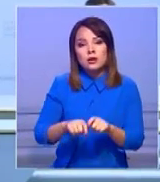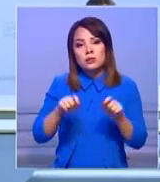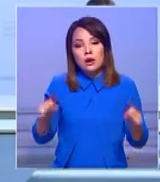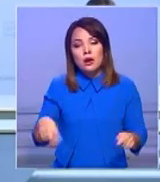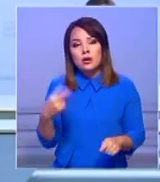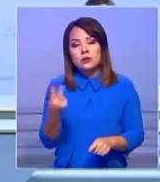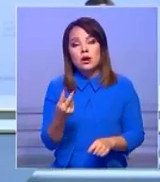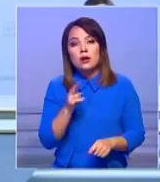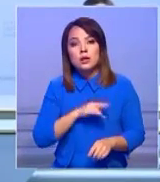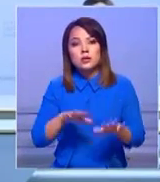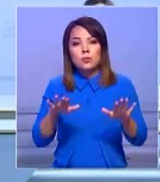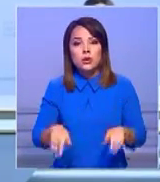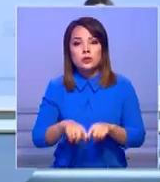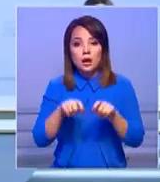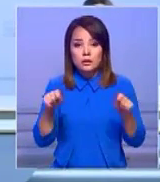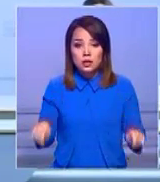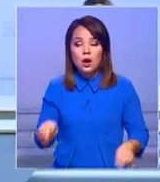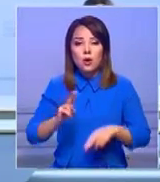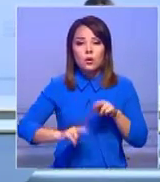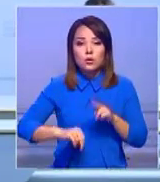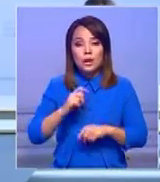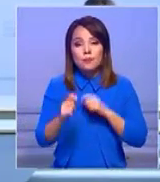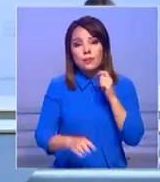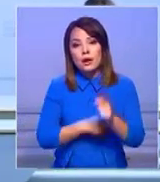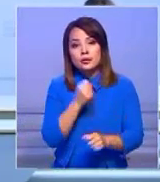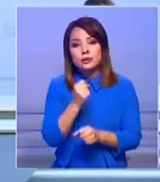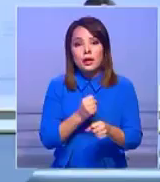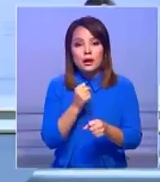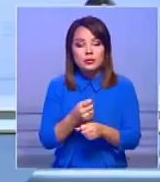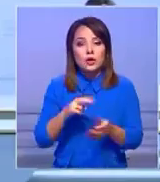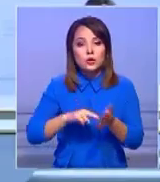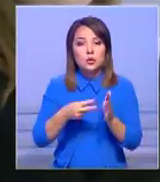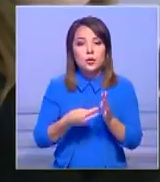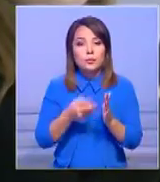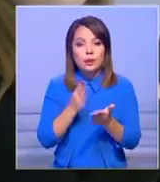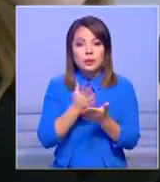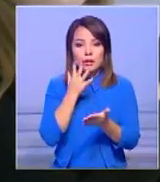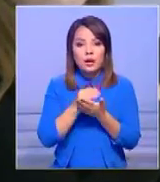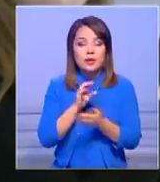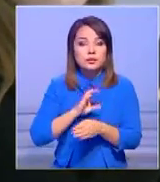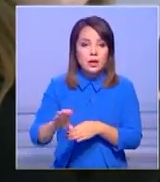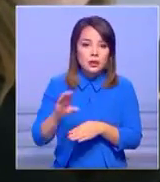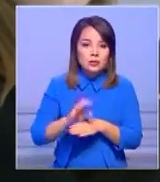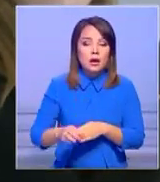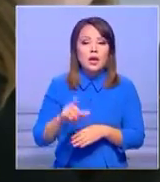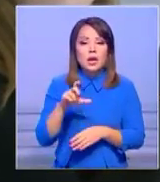Енді заманауи талаптарға сай құрылыс материалдарын шығару жоспарда бар. Алғашқы